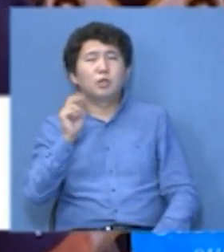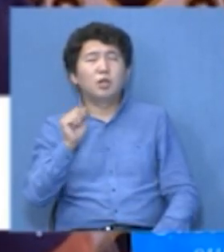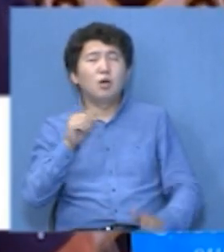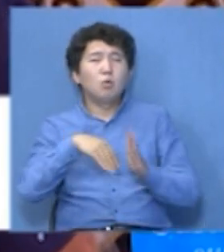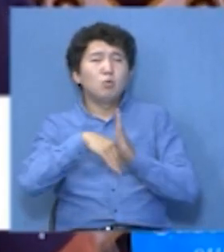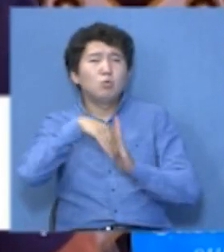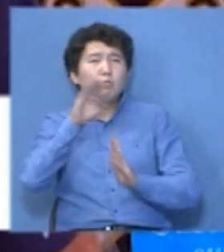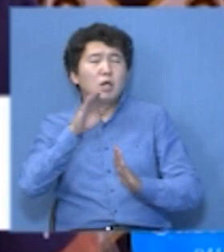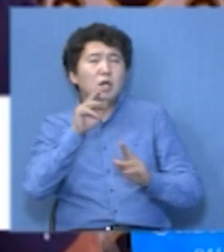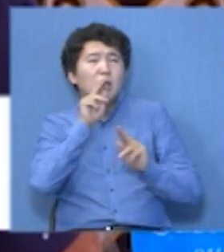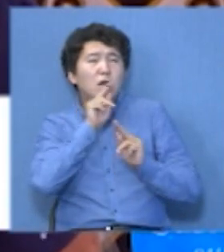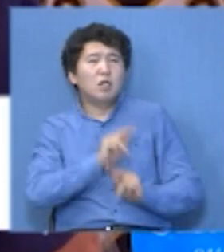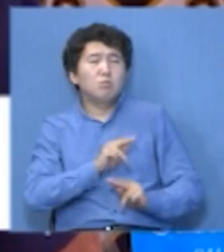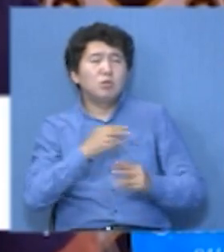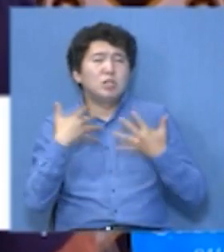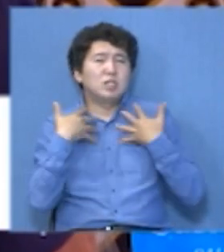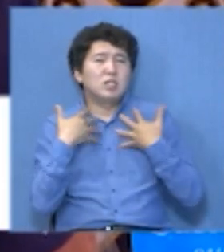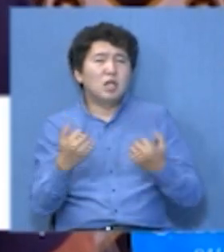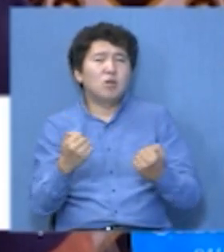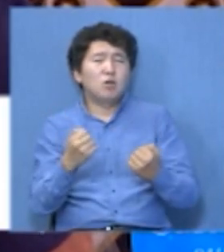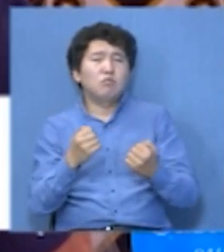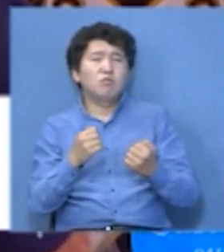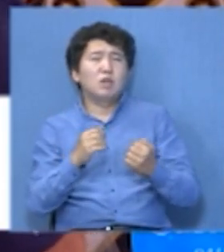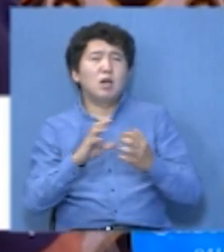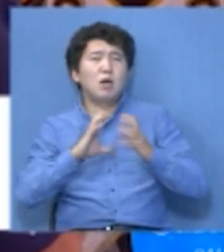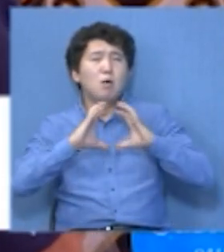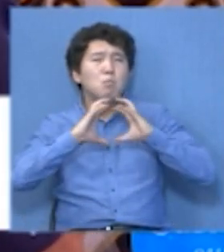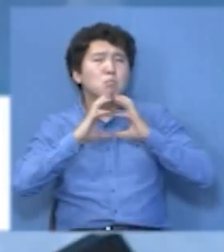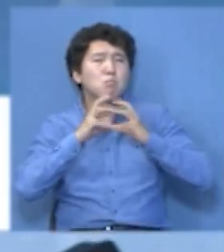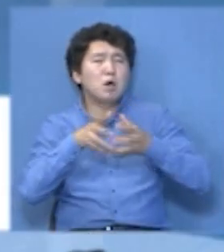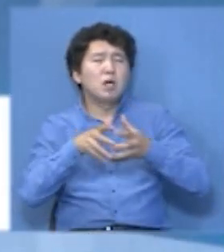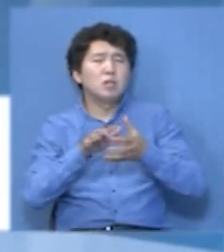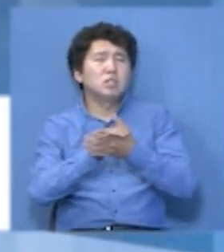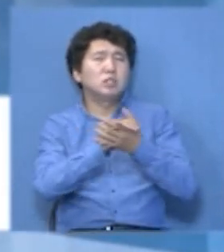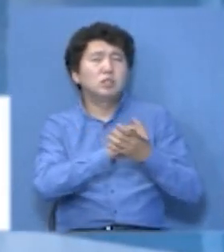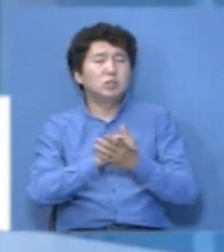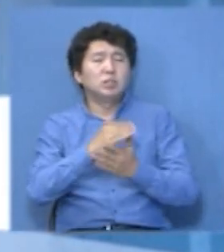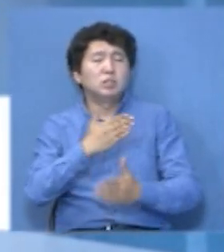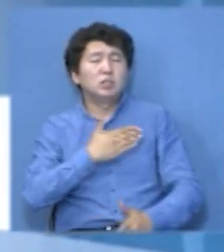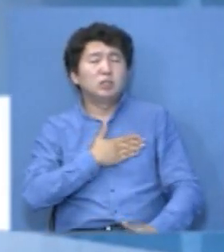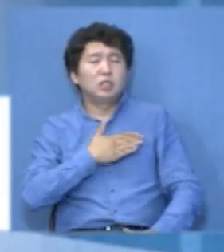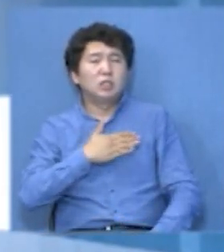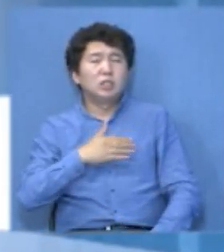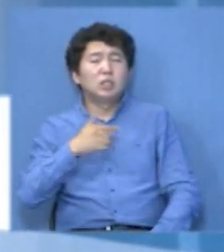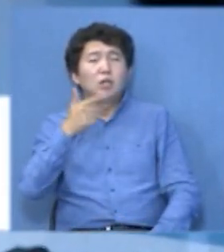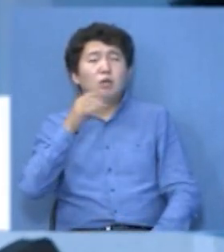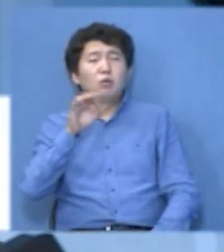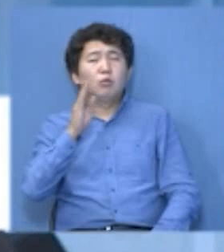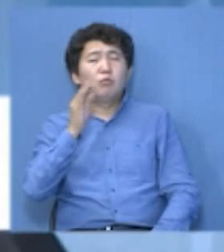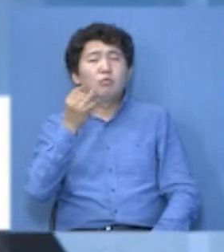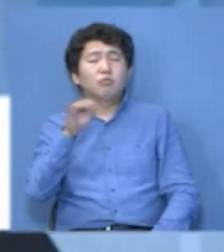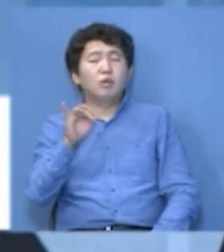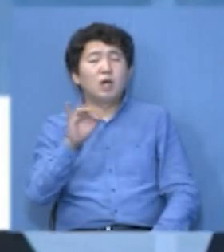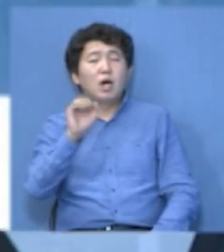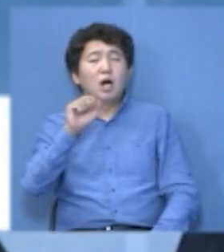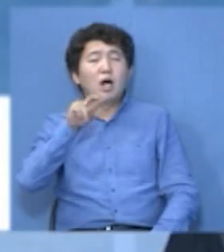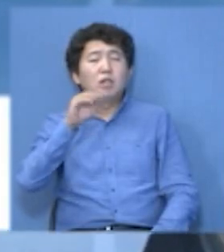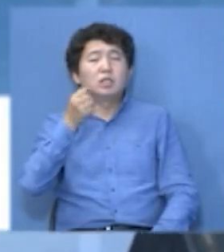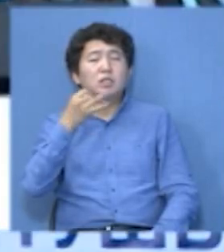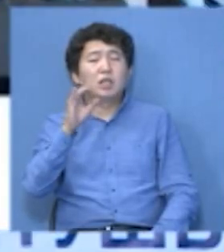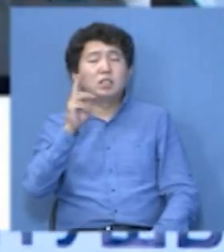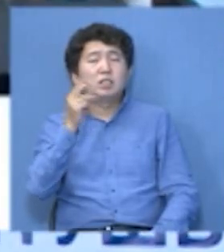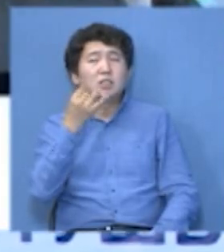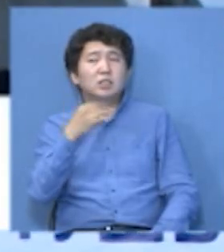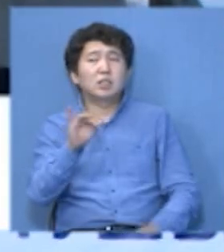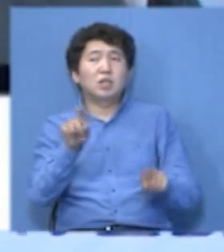же, здоровья и мира. Мира, мира и мира над нашей головой. День шахтера отпраздновали и в поселке Алтайский свой профессиональный праздник.